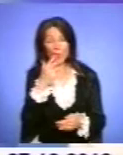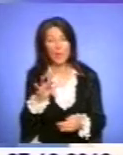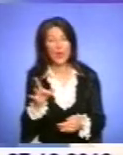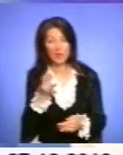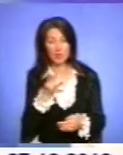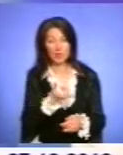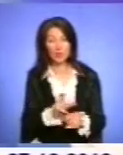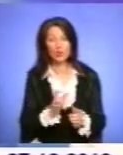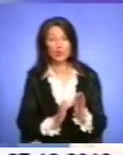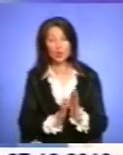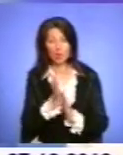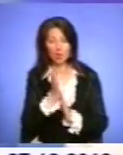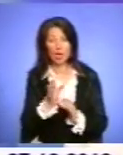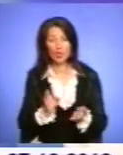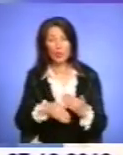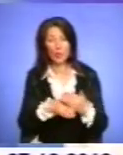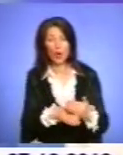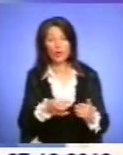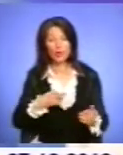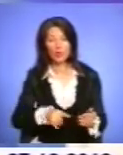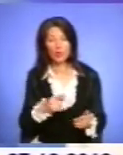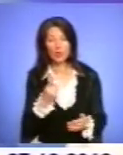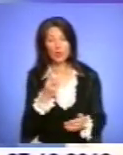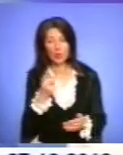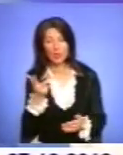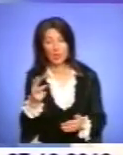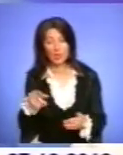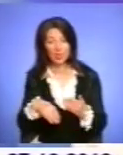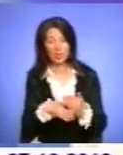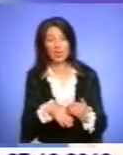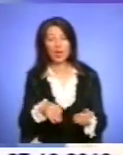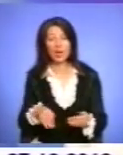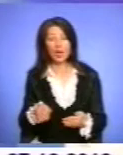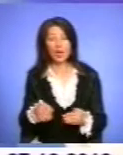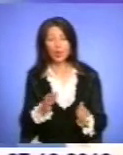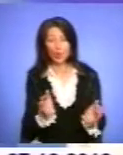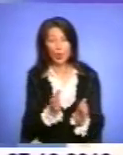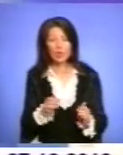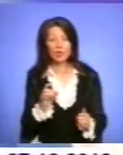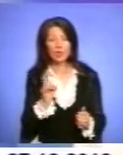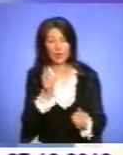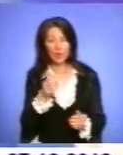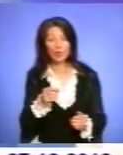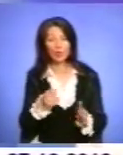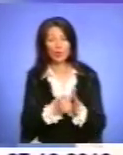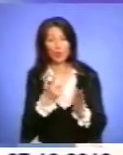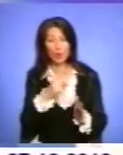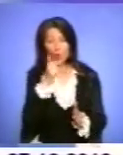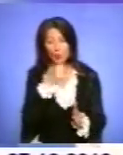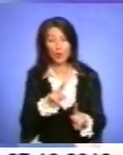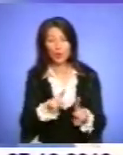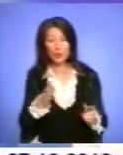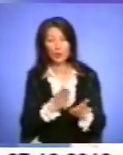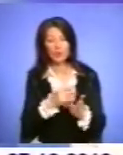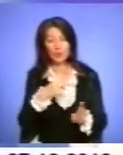допомоги при народженні першої, другої, третьої дитини, по догляду за дитиною до досягнення нею трьохрічного віку. Особливим є таке в 12-му